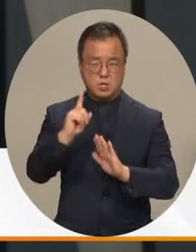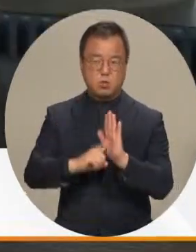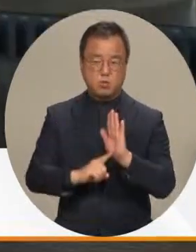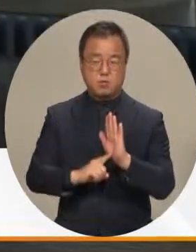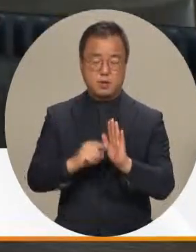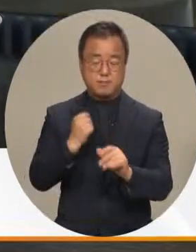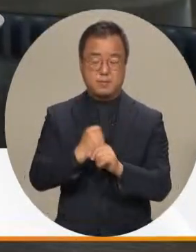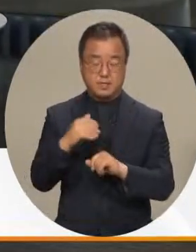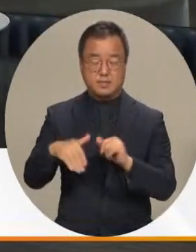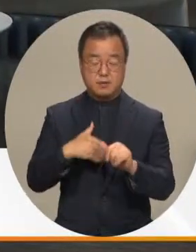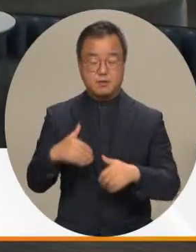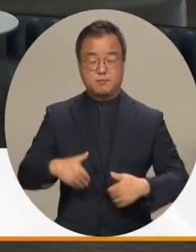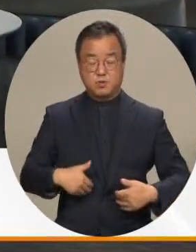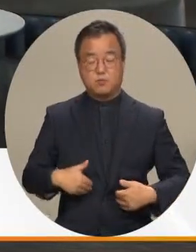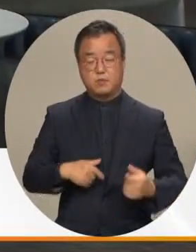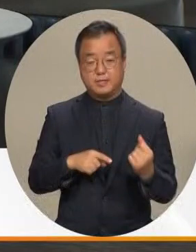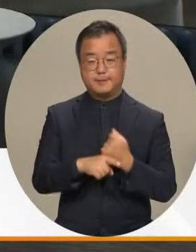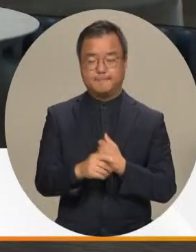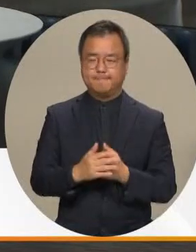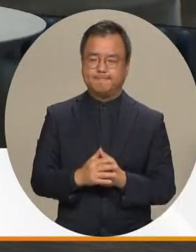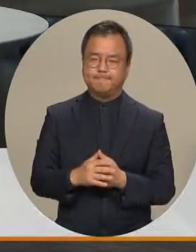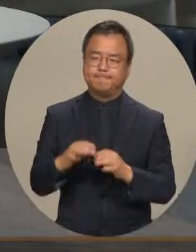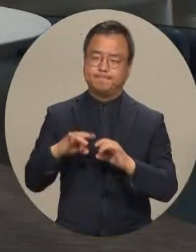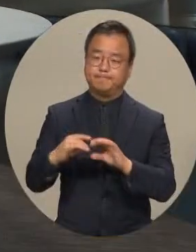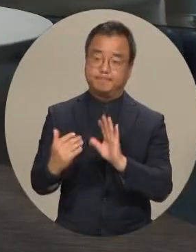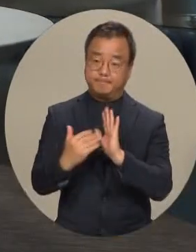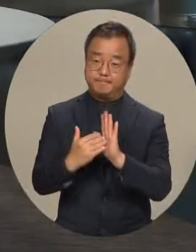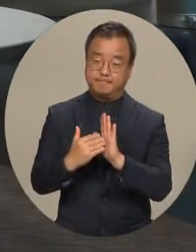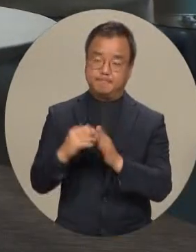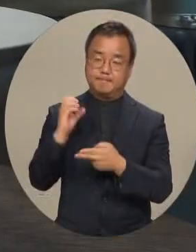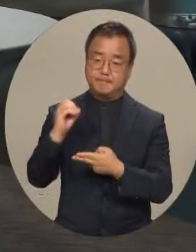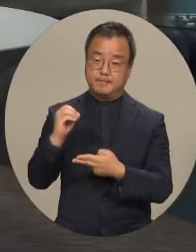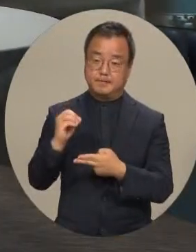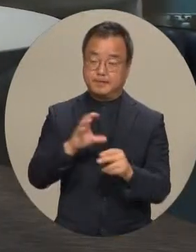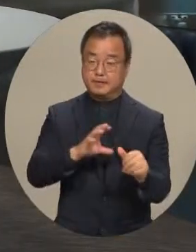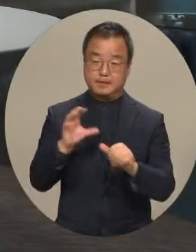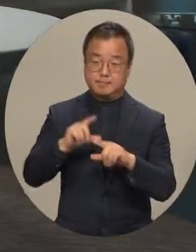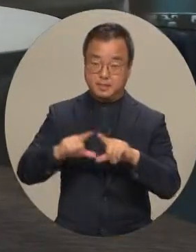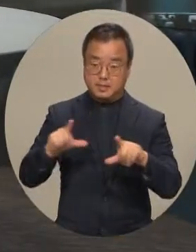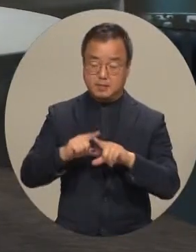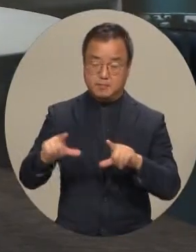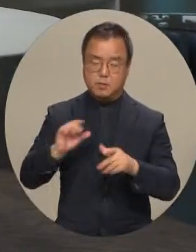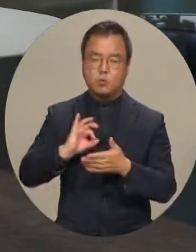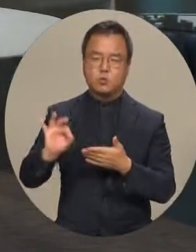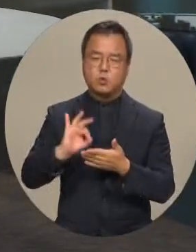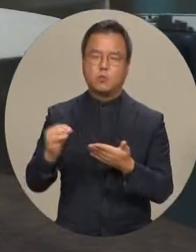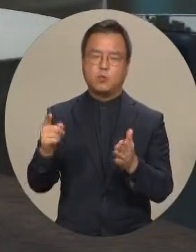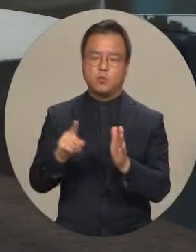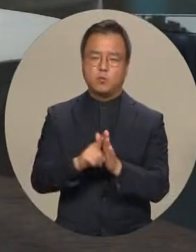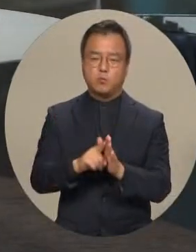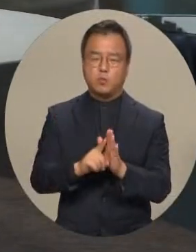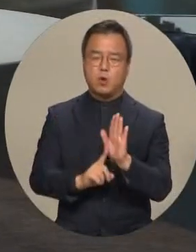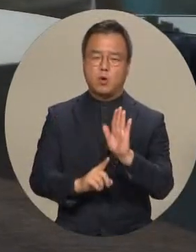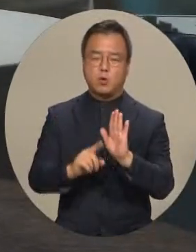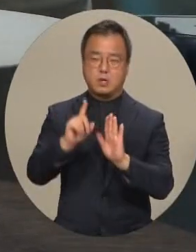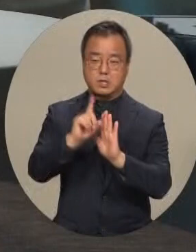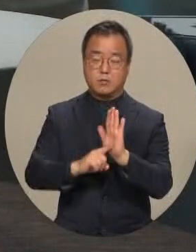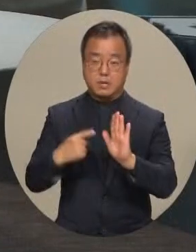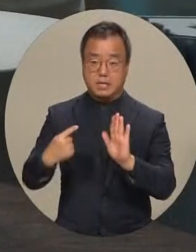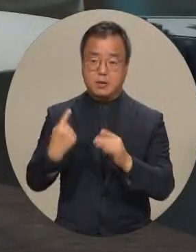예 그러니까 결국이 초 전도체 상용 위해서는 임계 온도를 높이는 것이 중요한